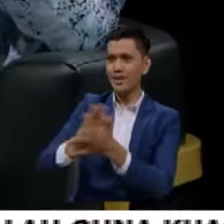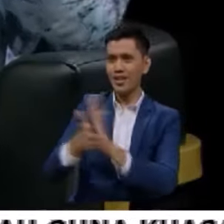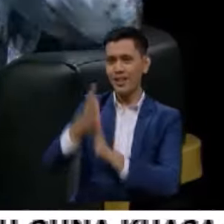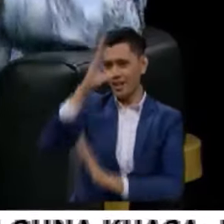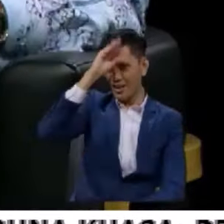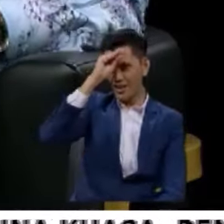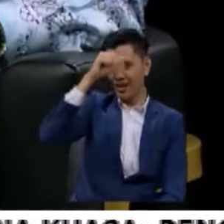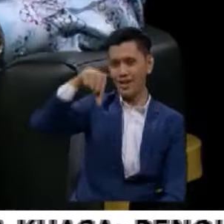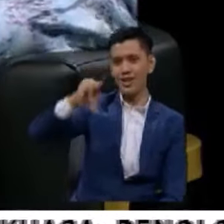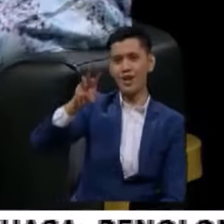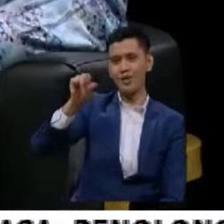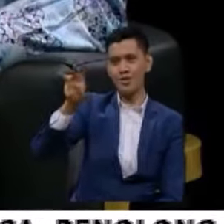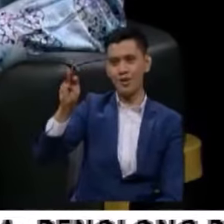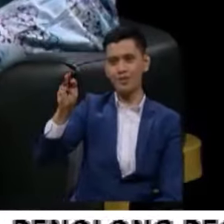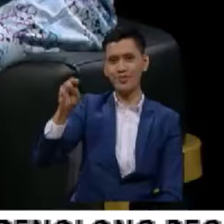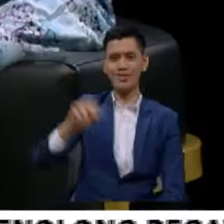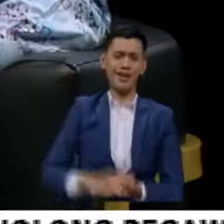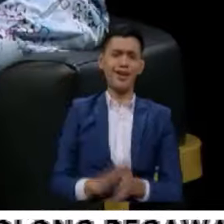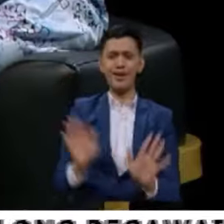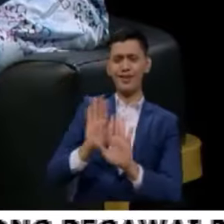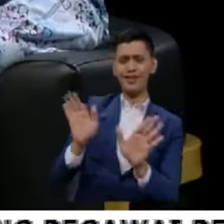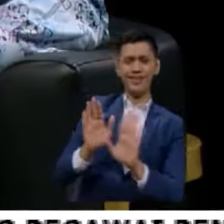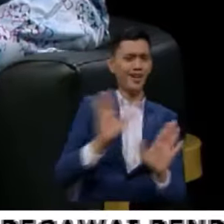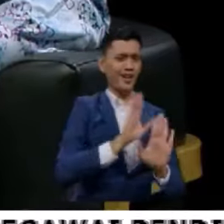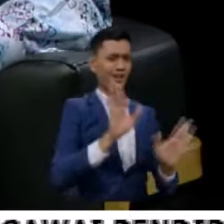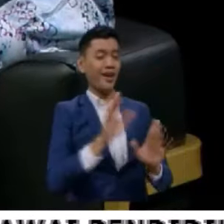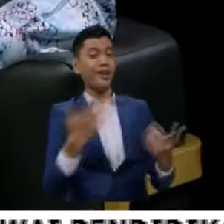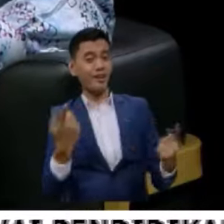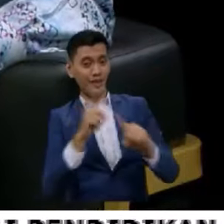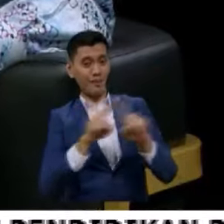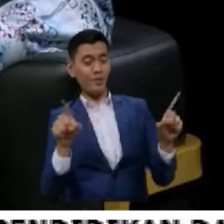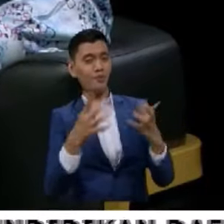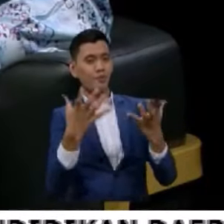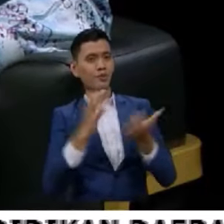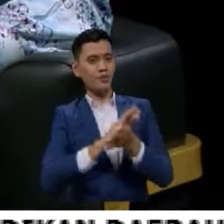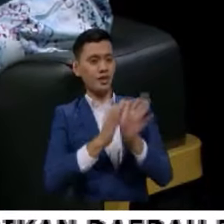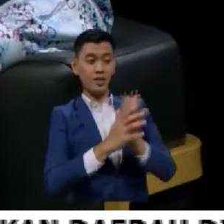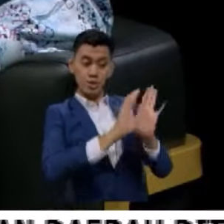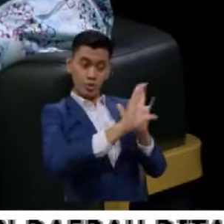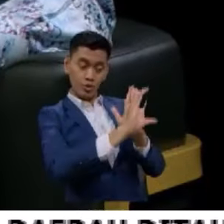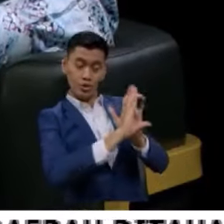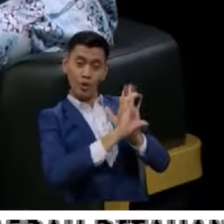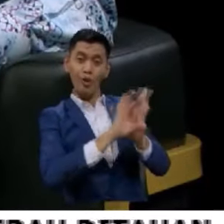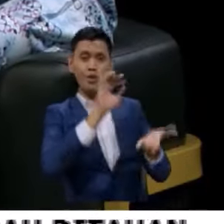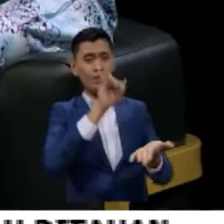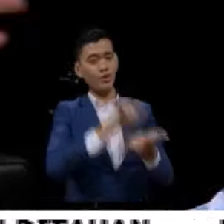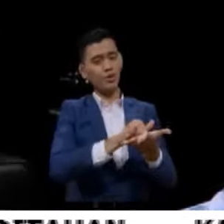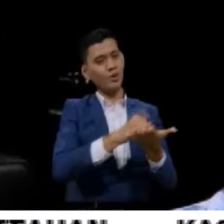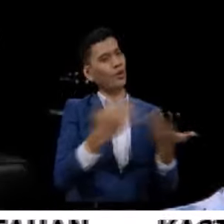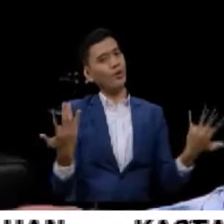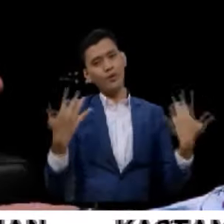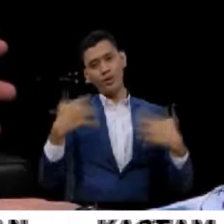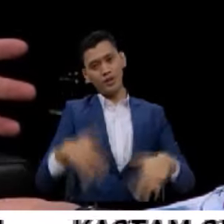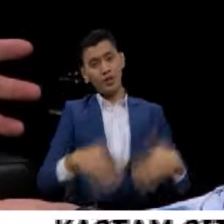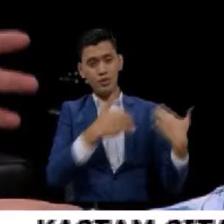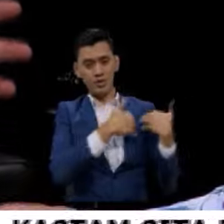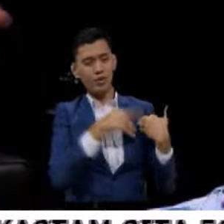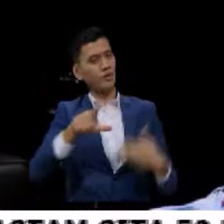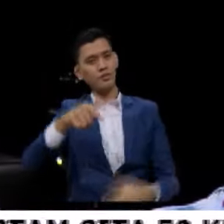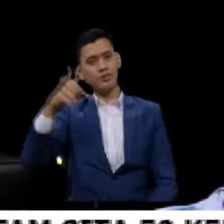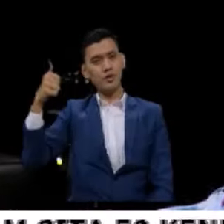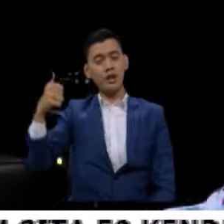tidak proses itu banyak lain dengan keterbukaan yang